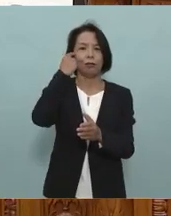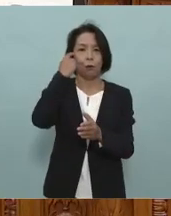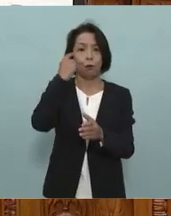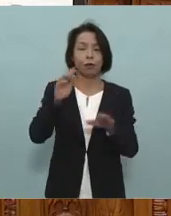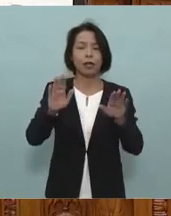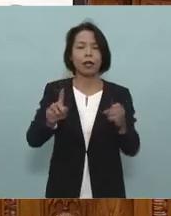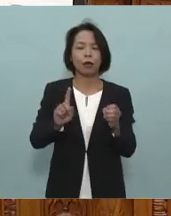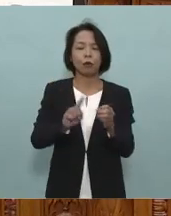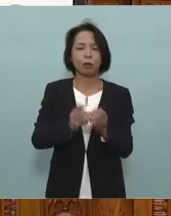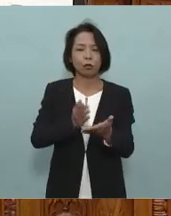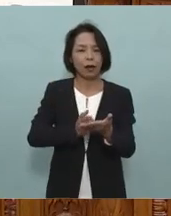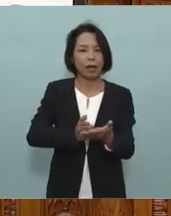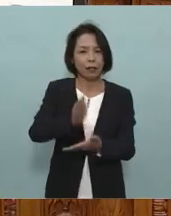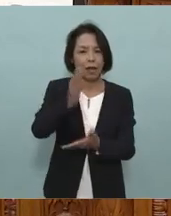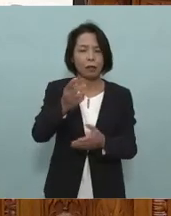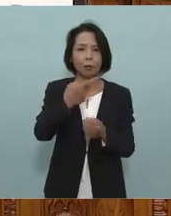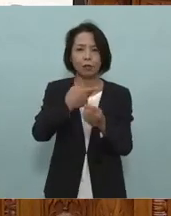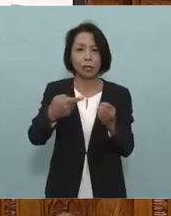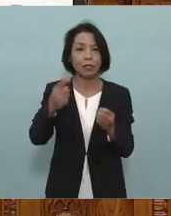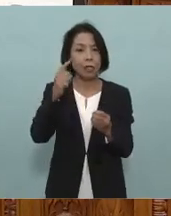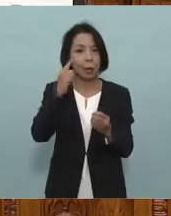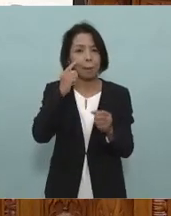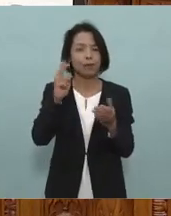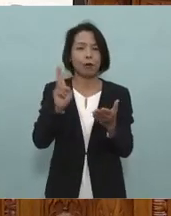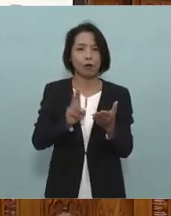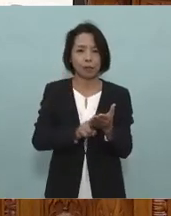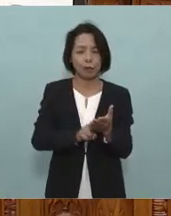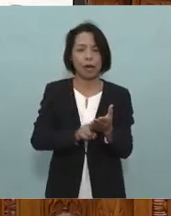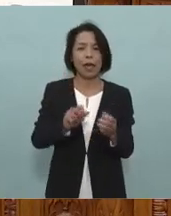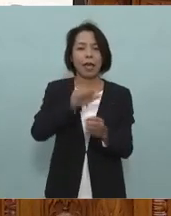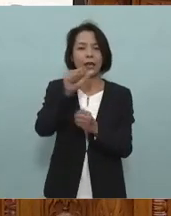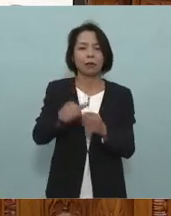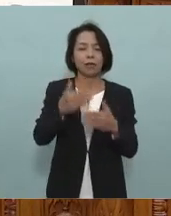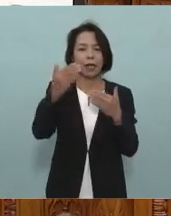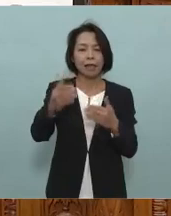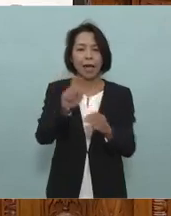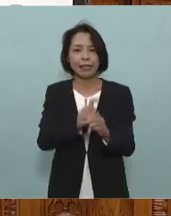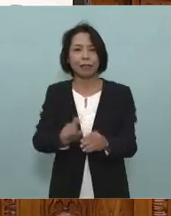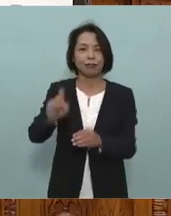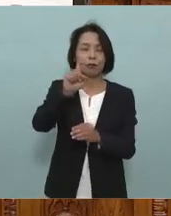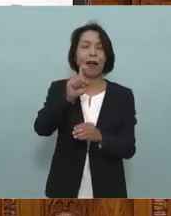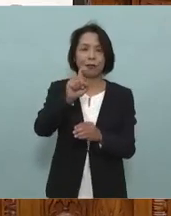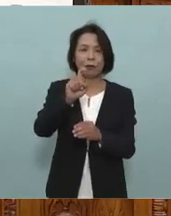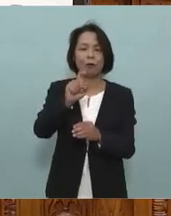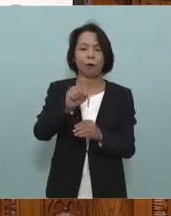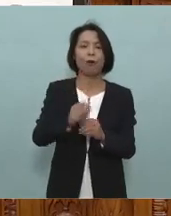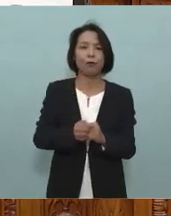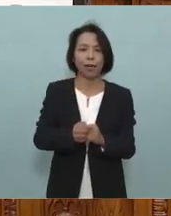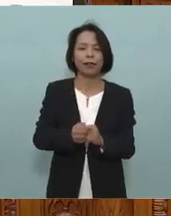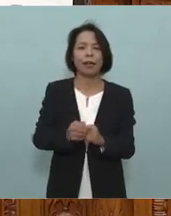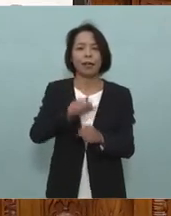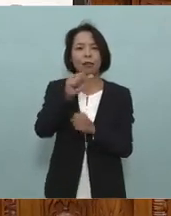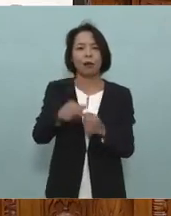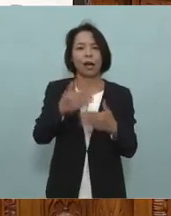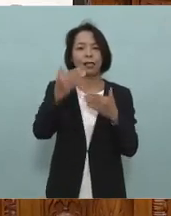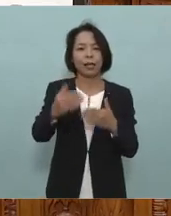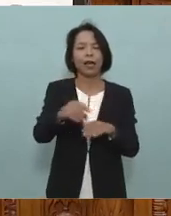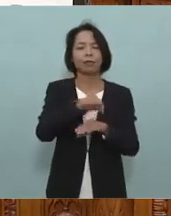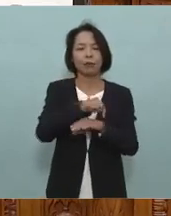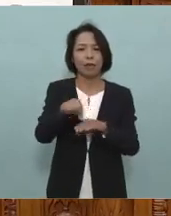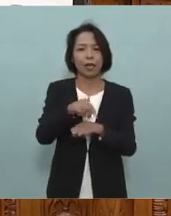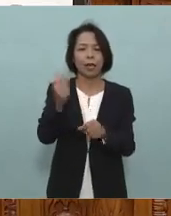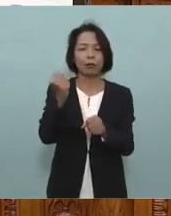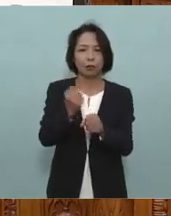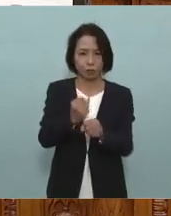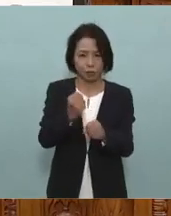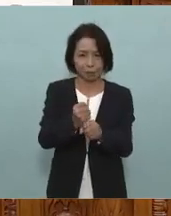スタートアップ元年としスタートアップ5年10倍増を視野に5ヵ年計画の策定に取り組んでいます